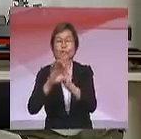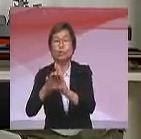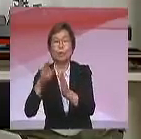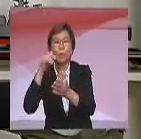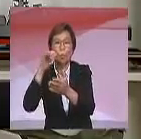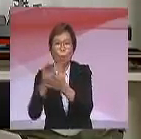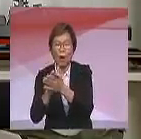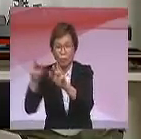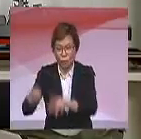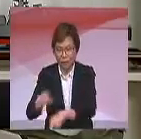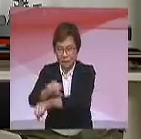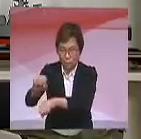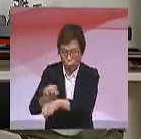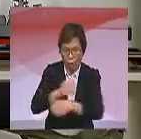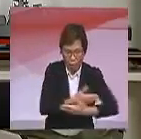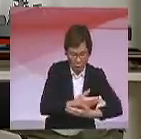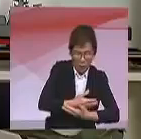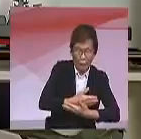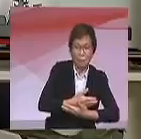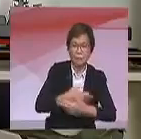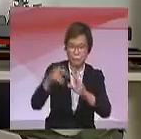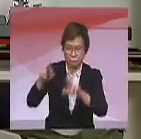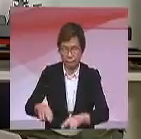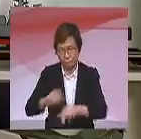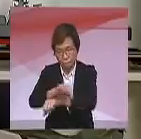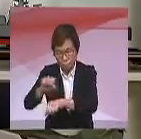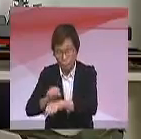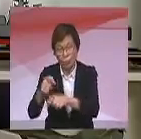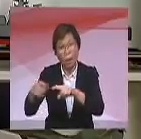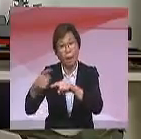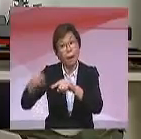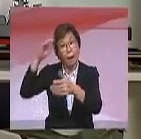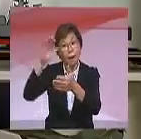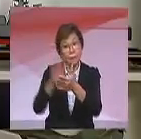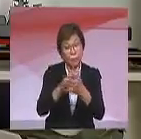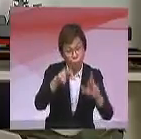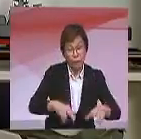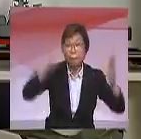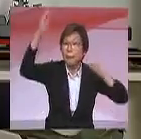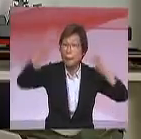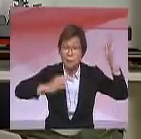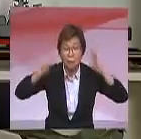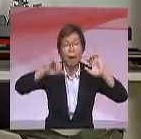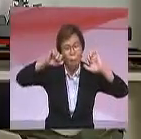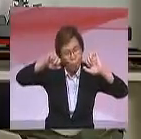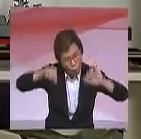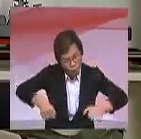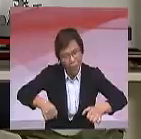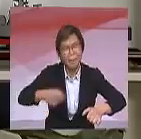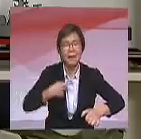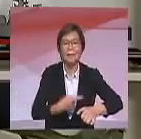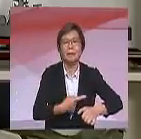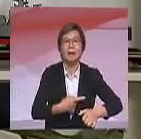warga Singapura, anak warga Singapura, tetapi suaminya warga negara Malaysia, boleh